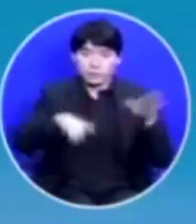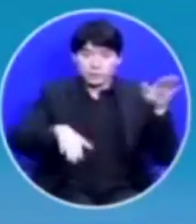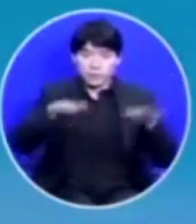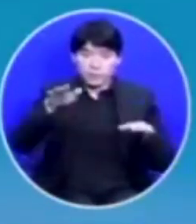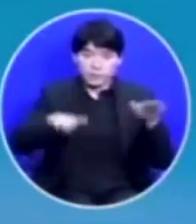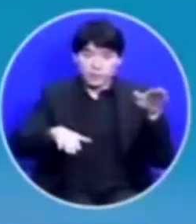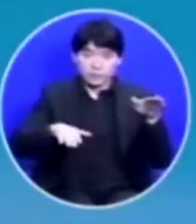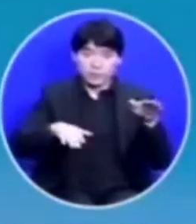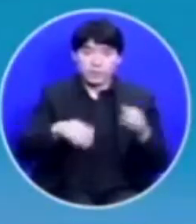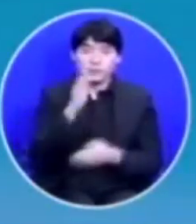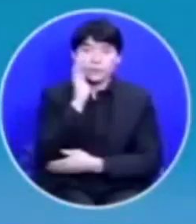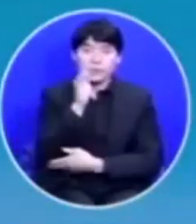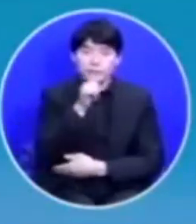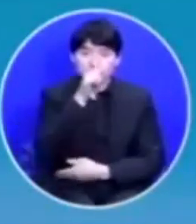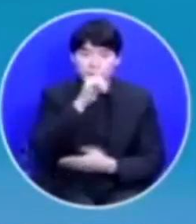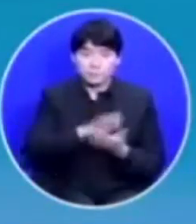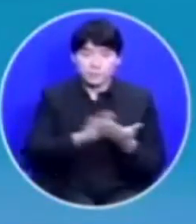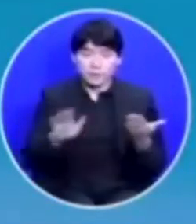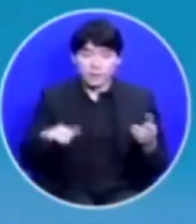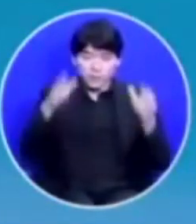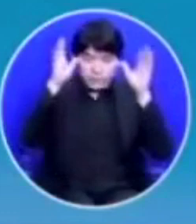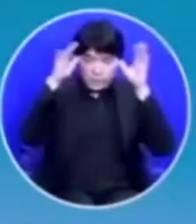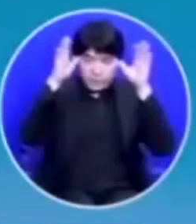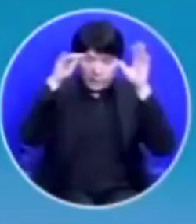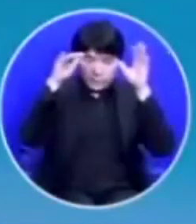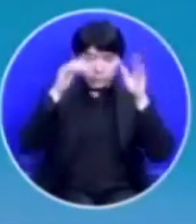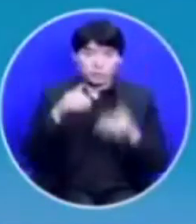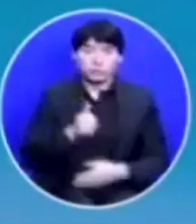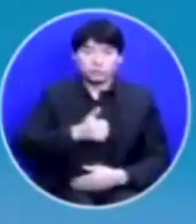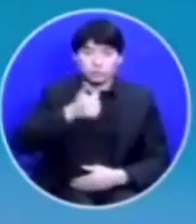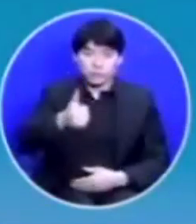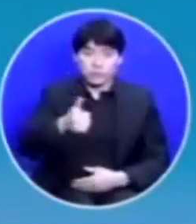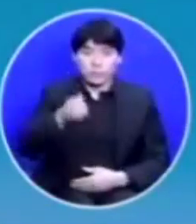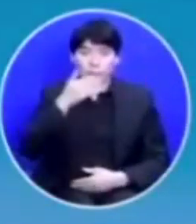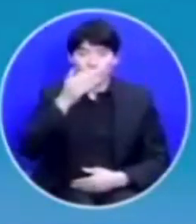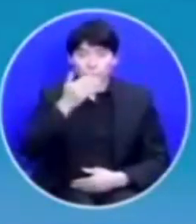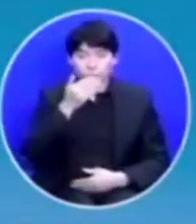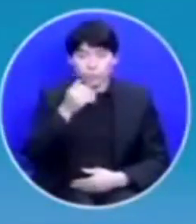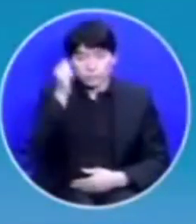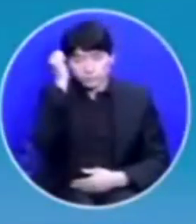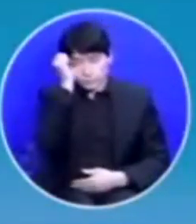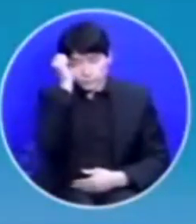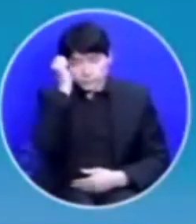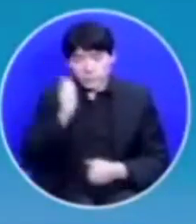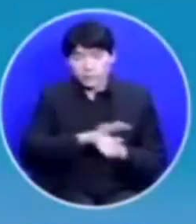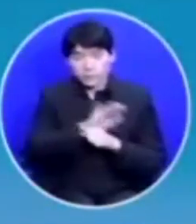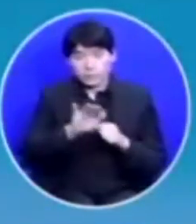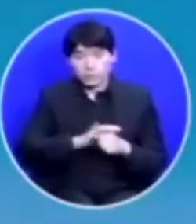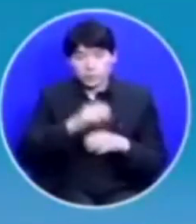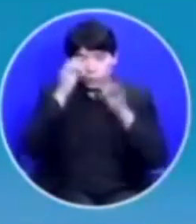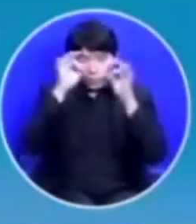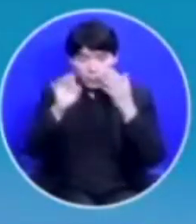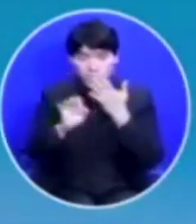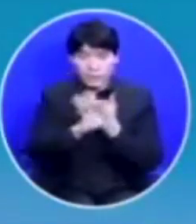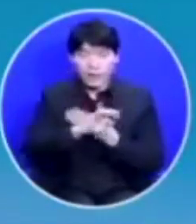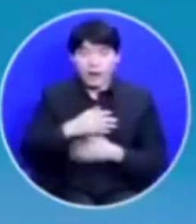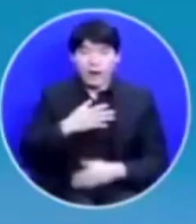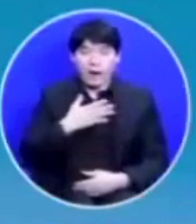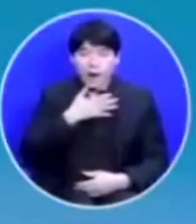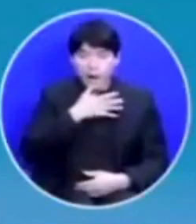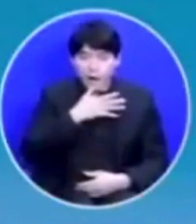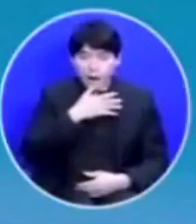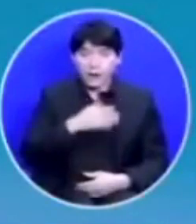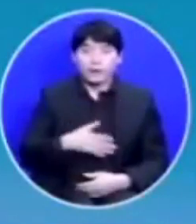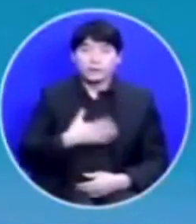이런 이야기가 있습니다 개는 주인이 먹여주고 재워주고 사랑해 주는 거 보면 아주